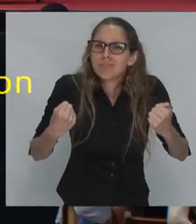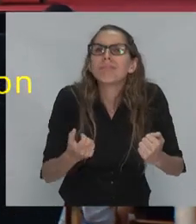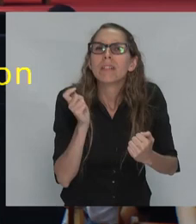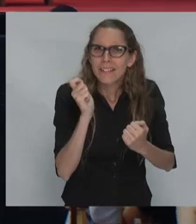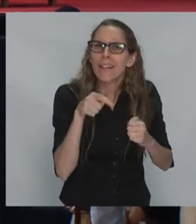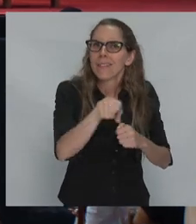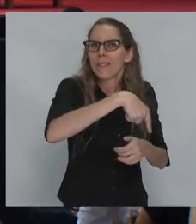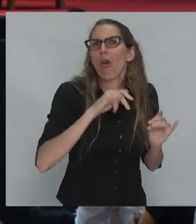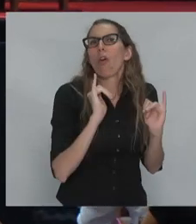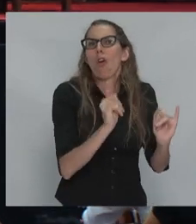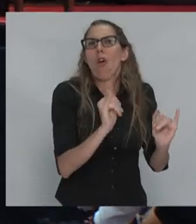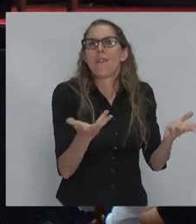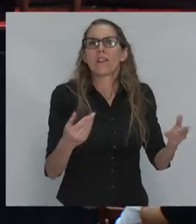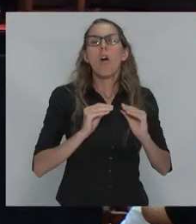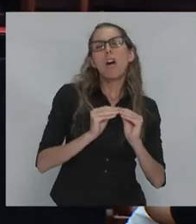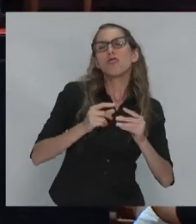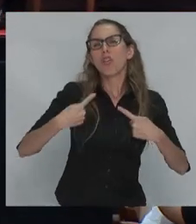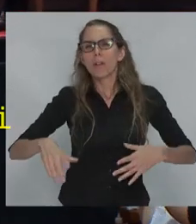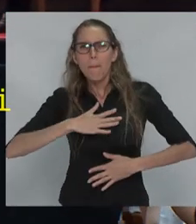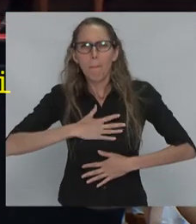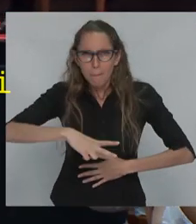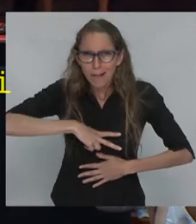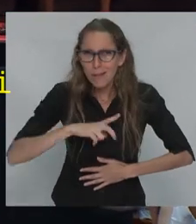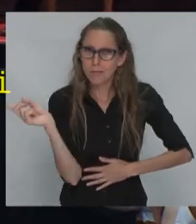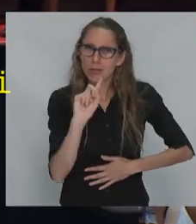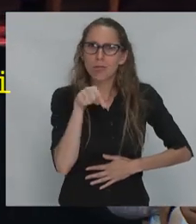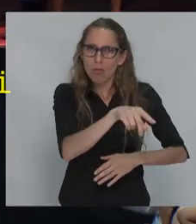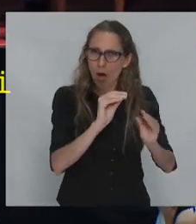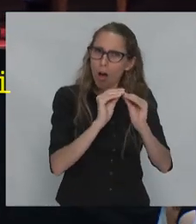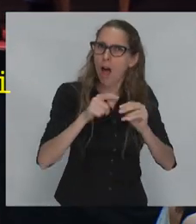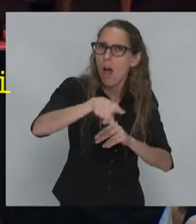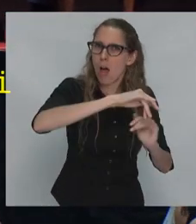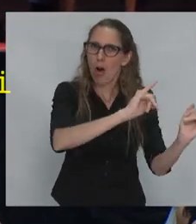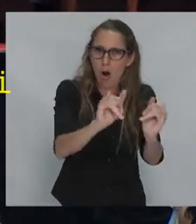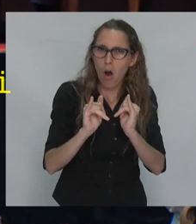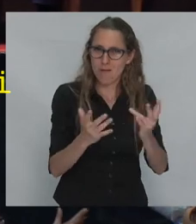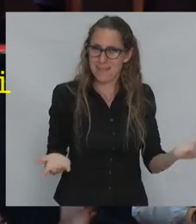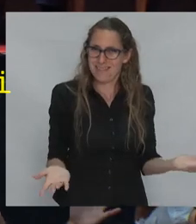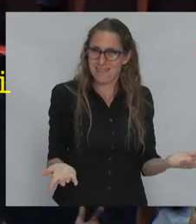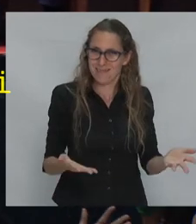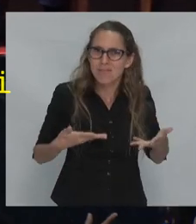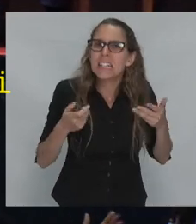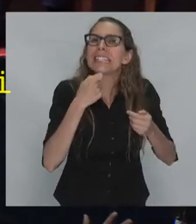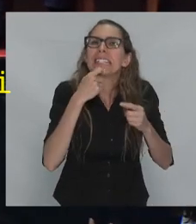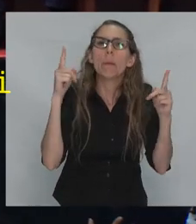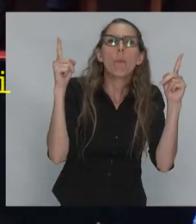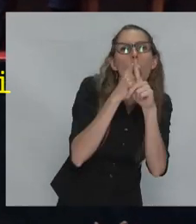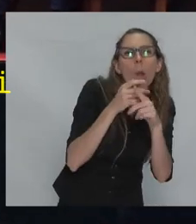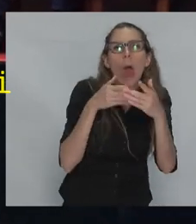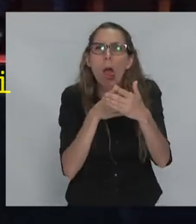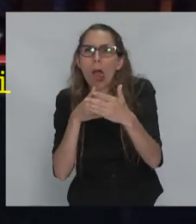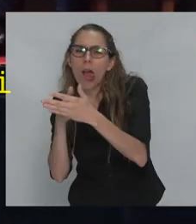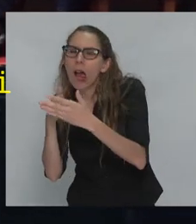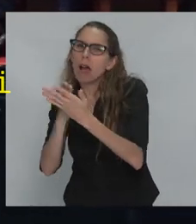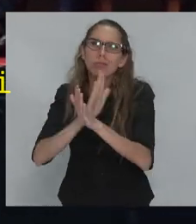la difficulté, vient à mon secours et me porte. Voilà, très vite, parce que le temps est court, on pourrait en parler pendant